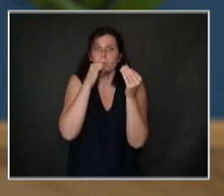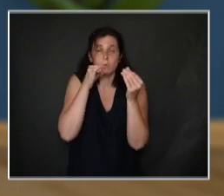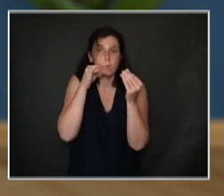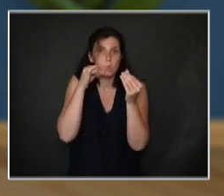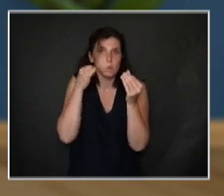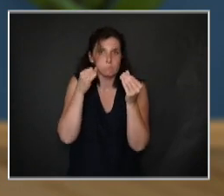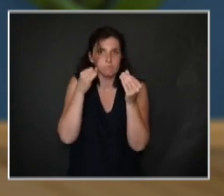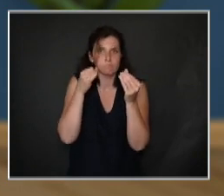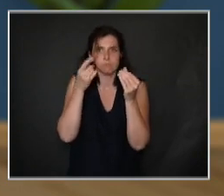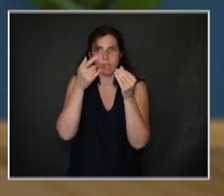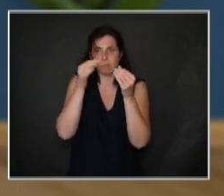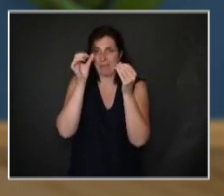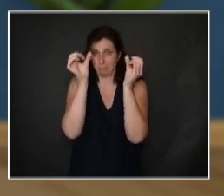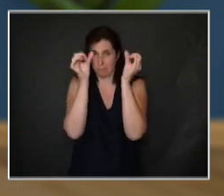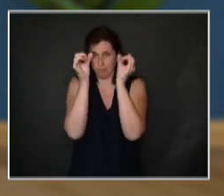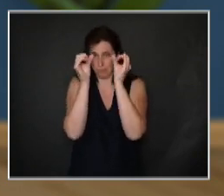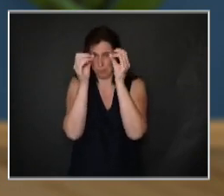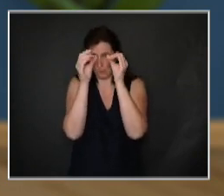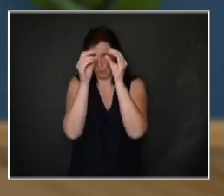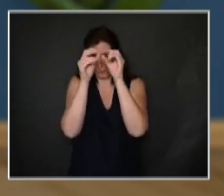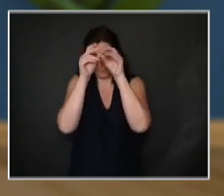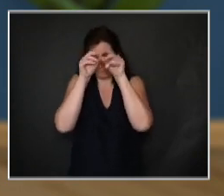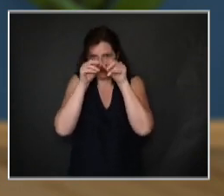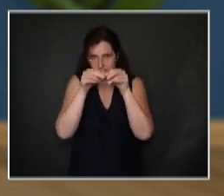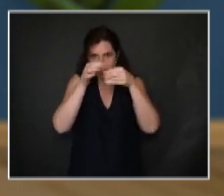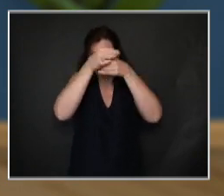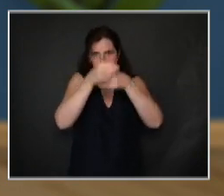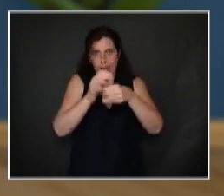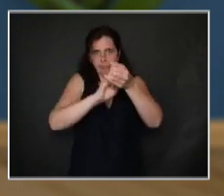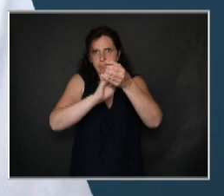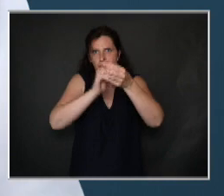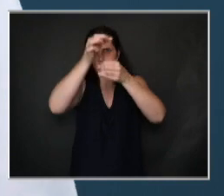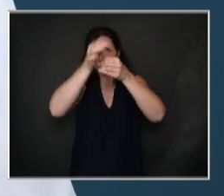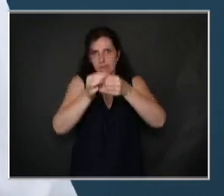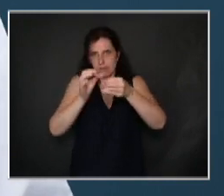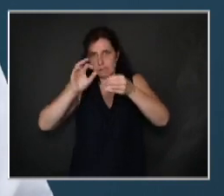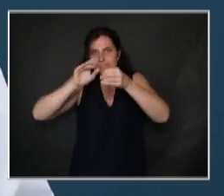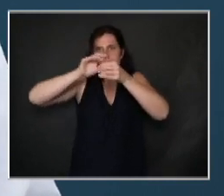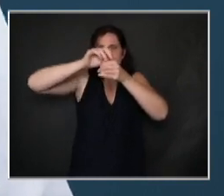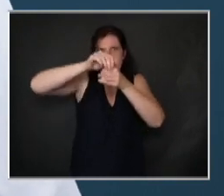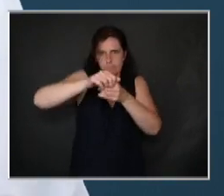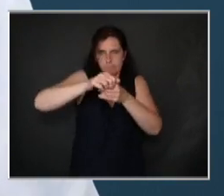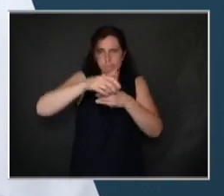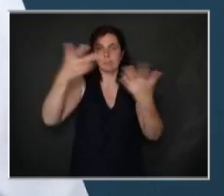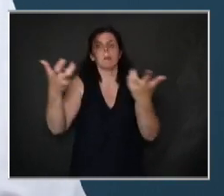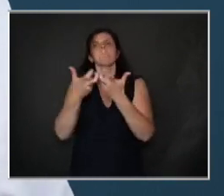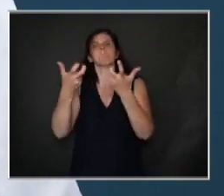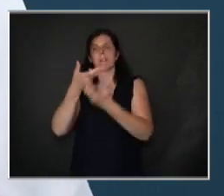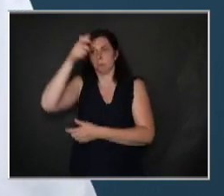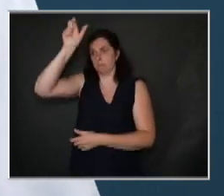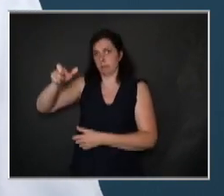qui laisse passer des produits toxiques qui vont irriter la gaine du nerf. Vous prenez quelqu'un, je ne vous le conseille pas, hein, vous le fendez en